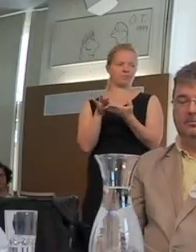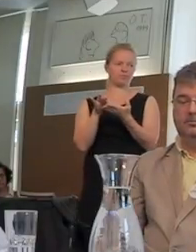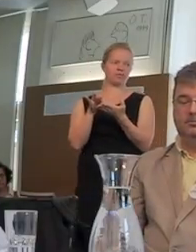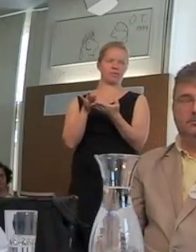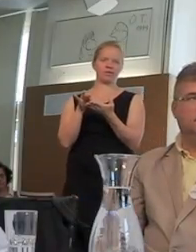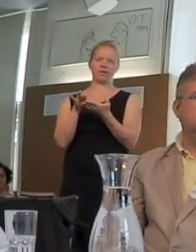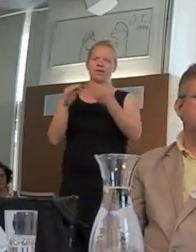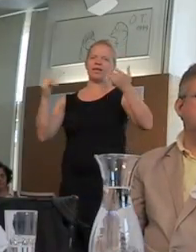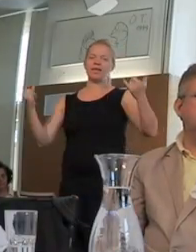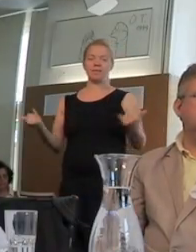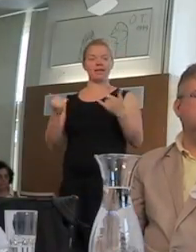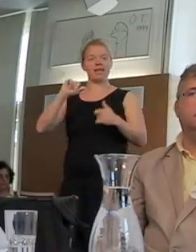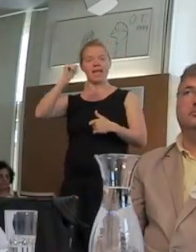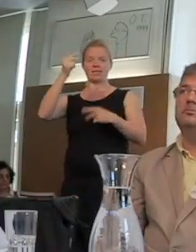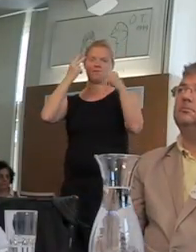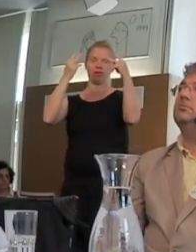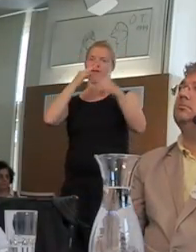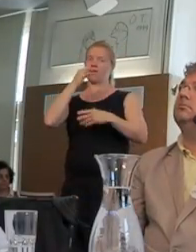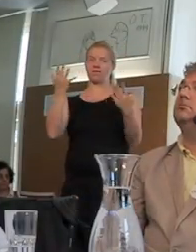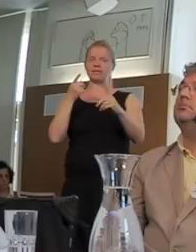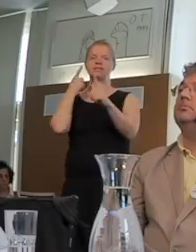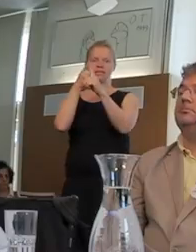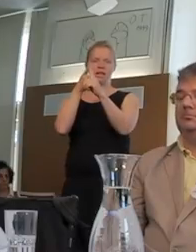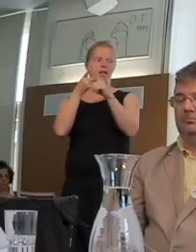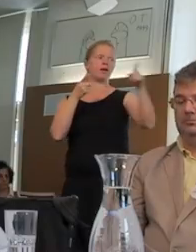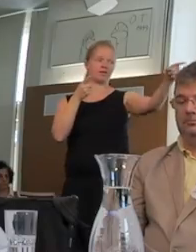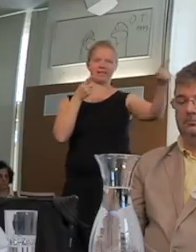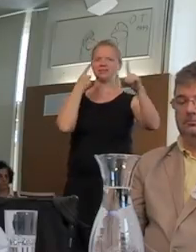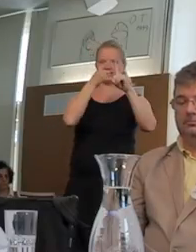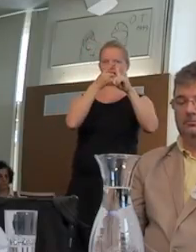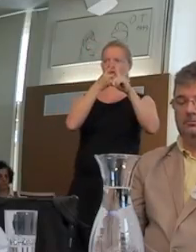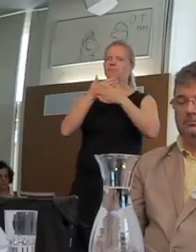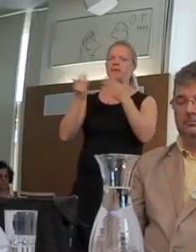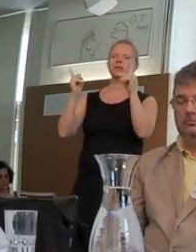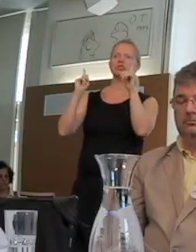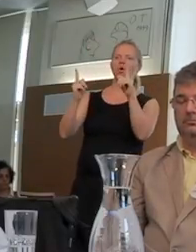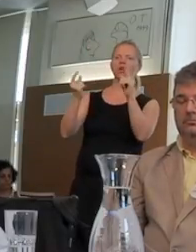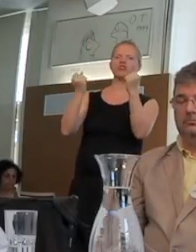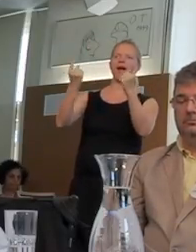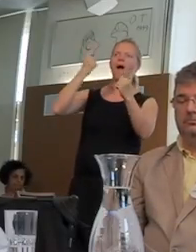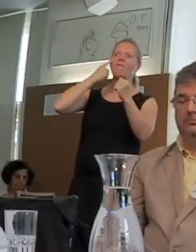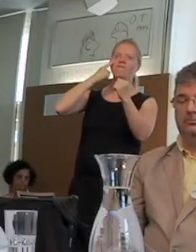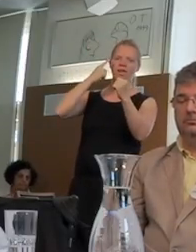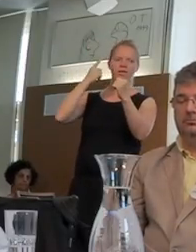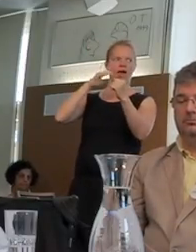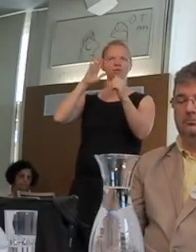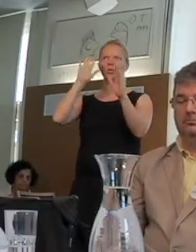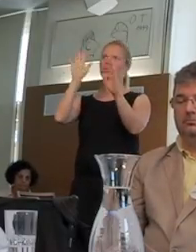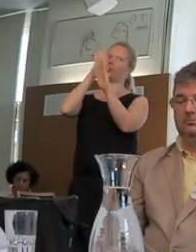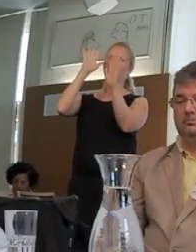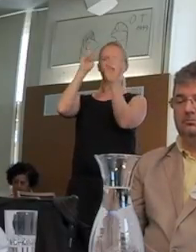immer, was ist das Ziel? Und das ist das Ziel, dass es uns nicht mehr auffällt. Aber der Weg dorthin, würde ich sagen,